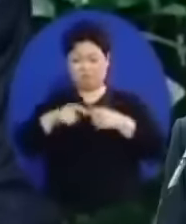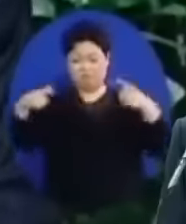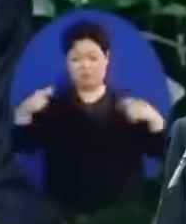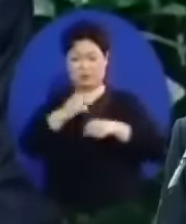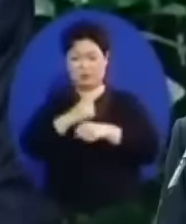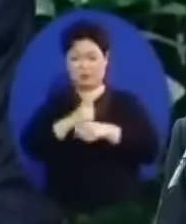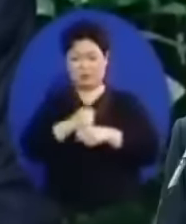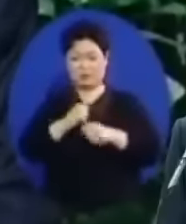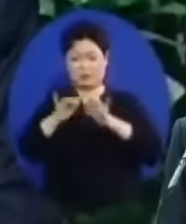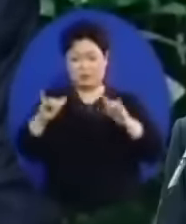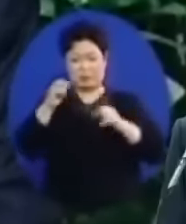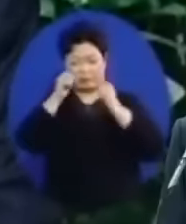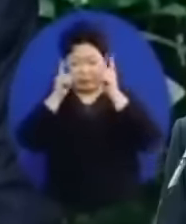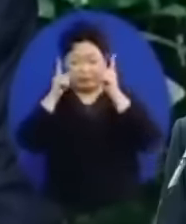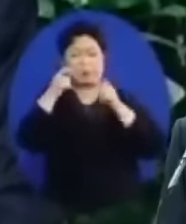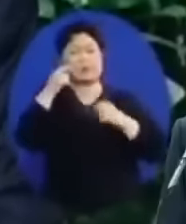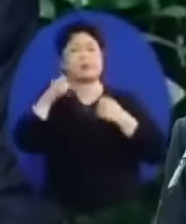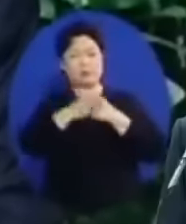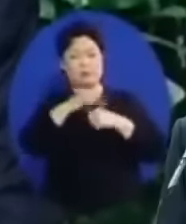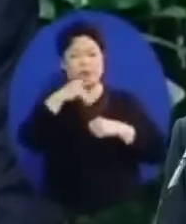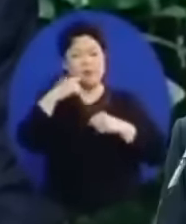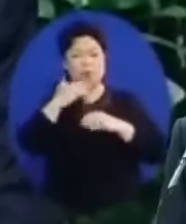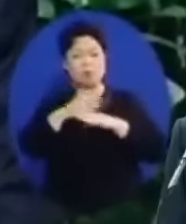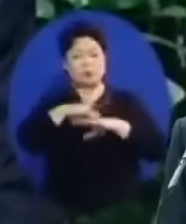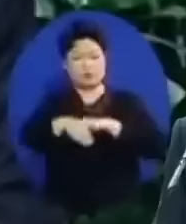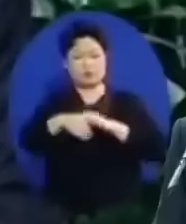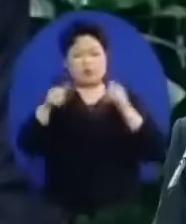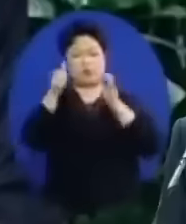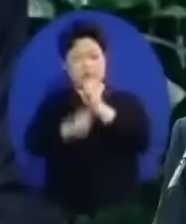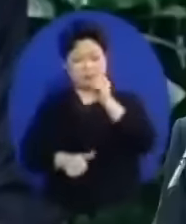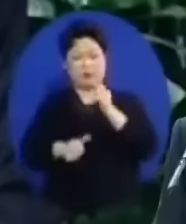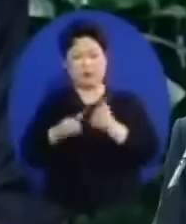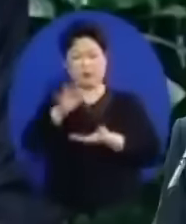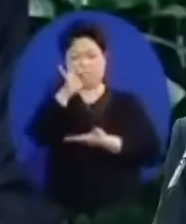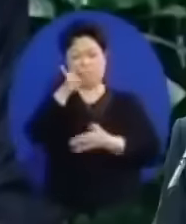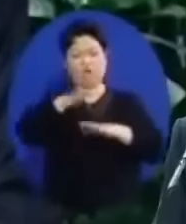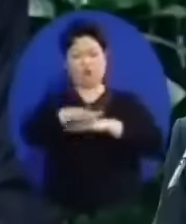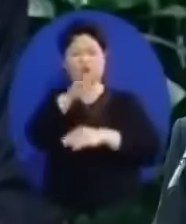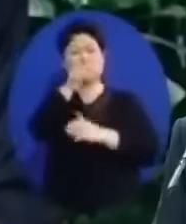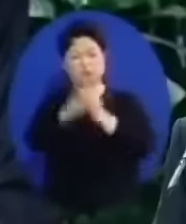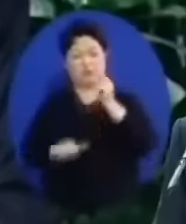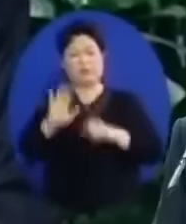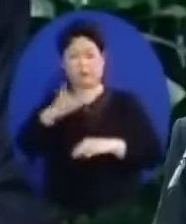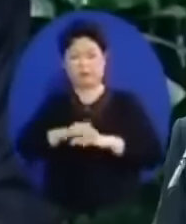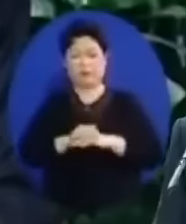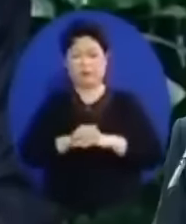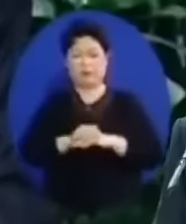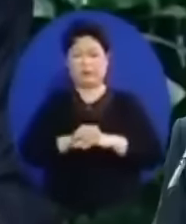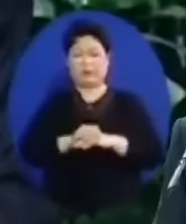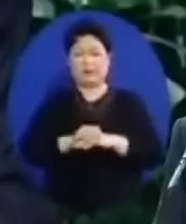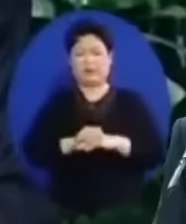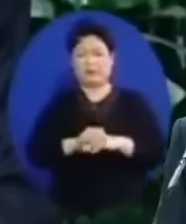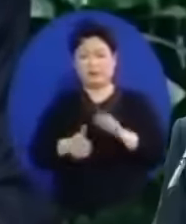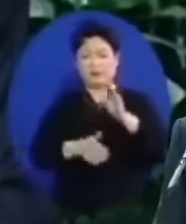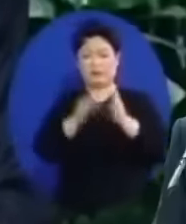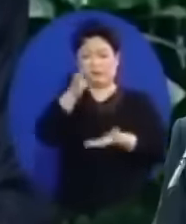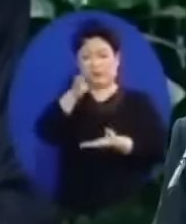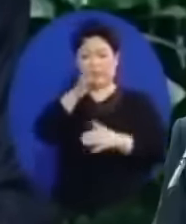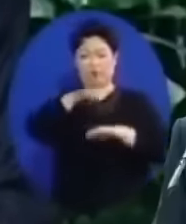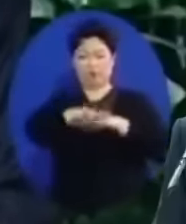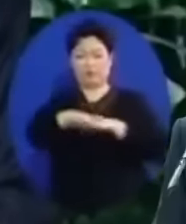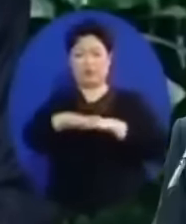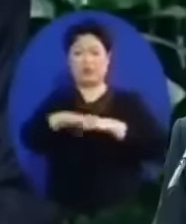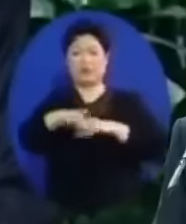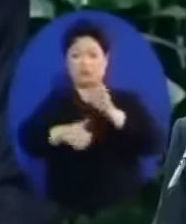사람들은 이것을 깨닫지 못하기 때문에 공산주의도 실패하고 자본주의도 실패하는 것입니다. 자본주의가 성공하려면 나누어줘야